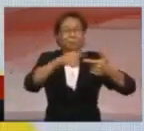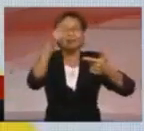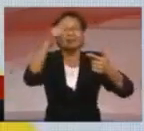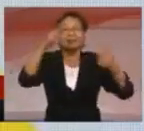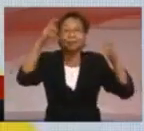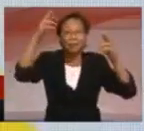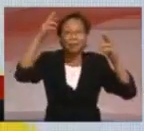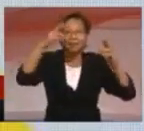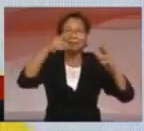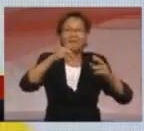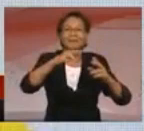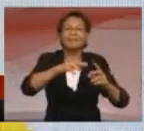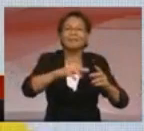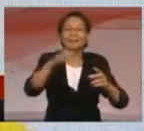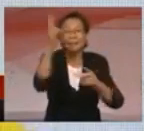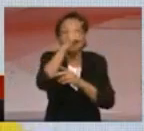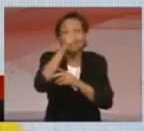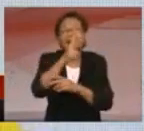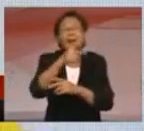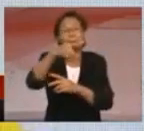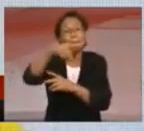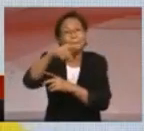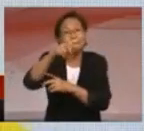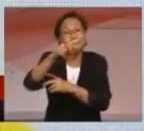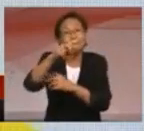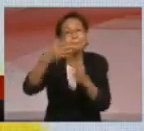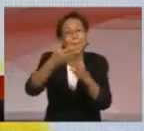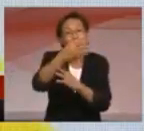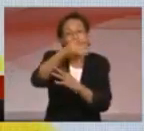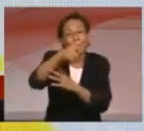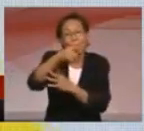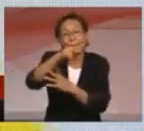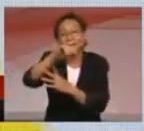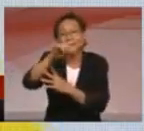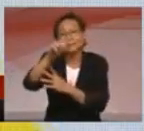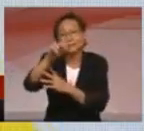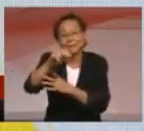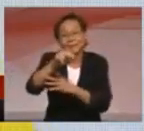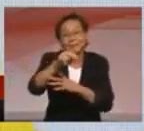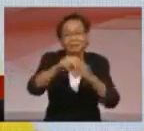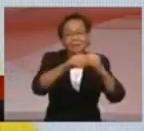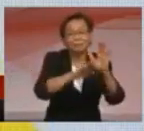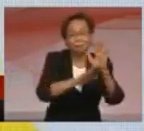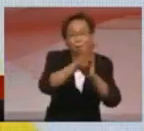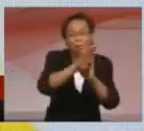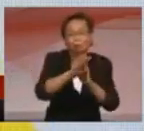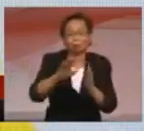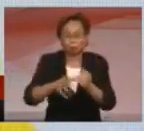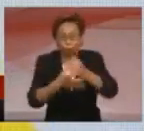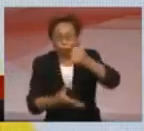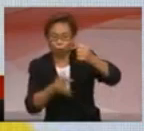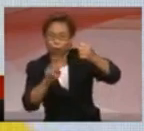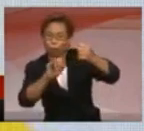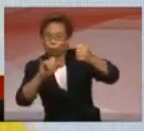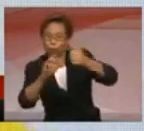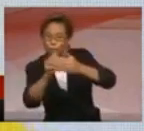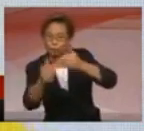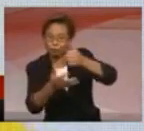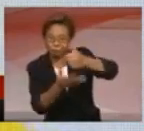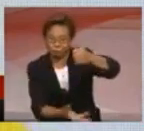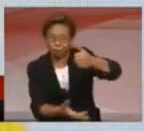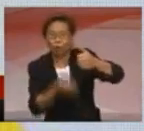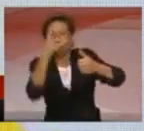kerajaan melalui penjana telah pun memperuntukkan sejumlah RM20 juta bagi menjayakan kempen